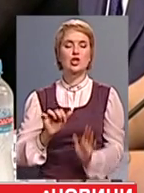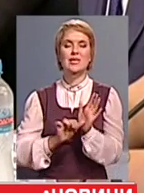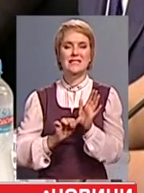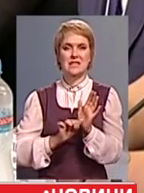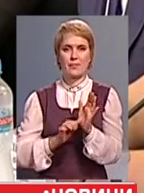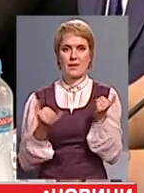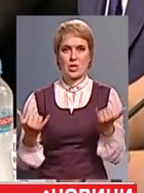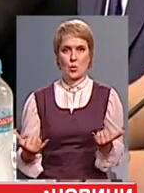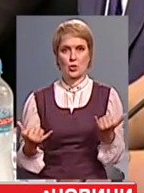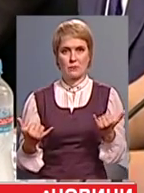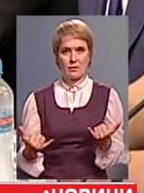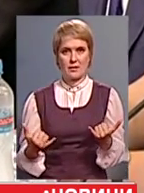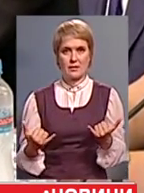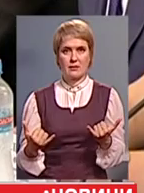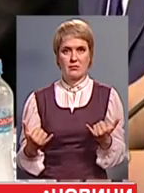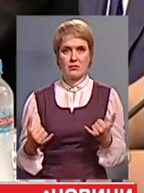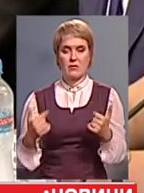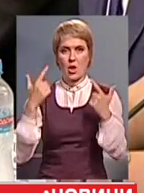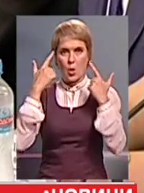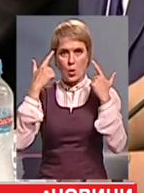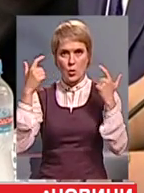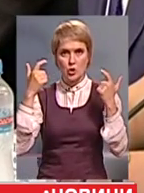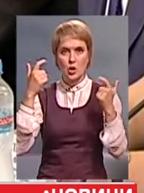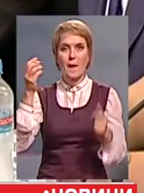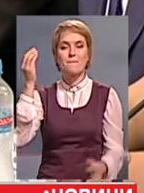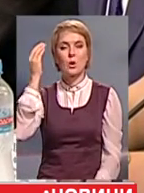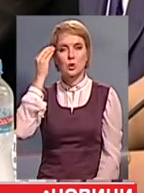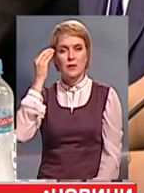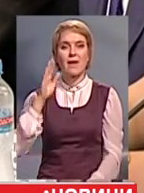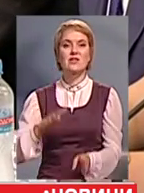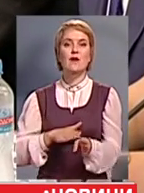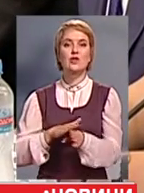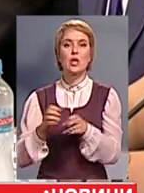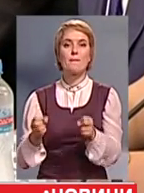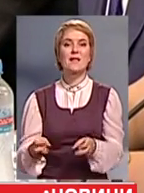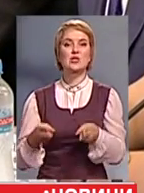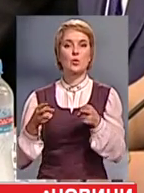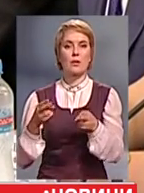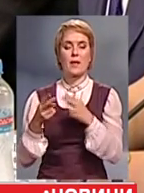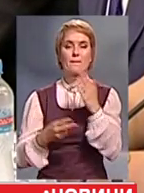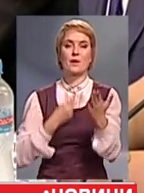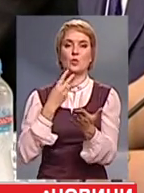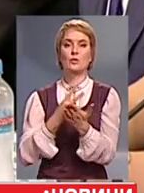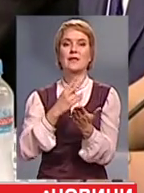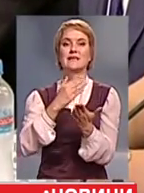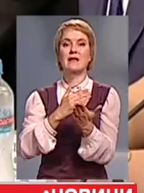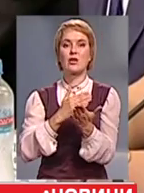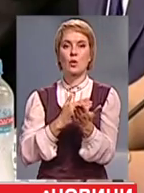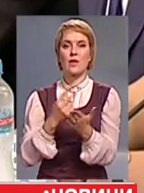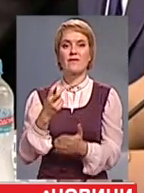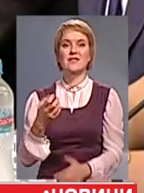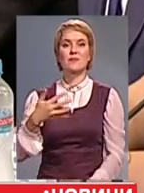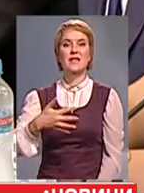шестерым из них на текущий момент оглашено подозрение в совершении преступлений, предусмотренных статьей